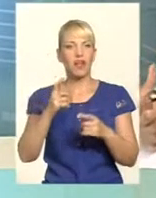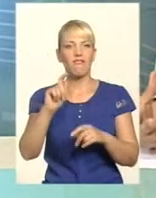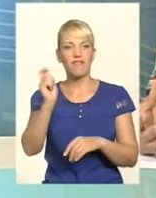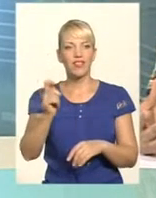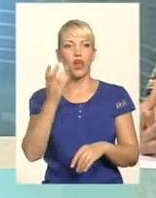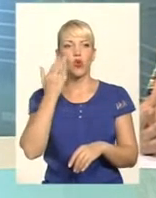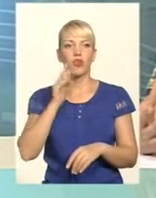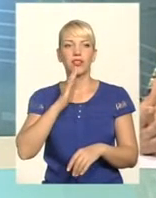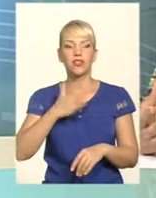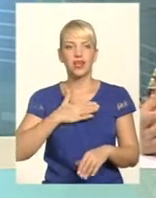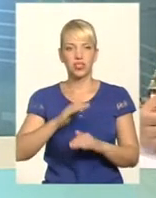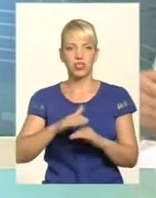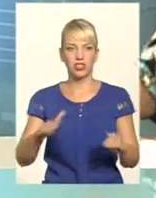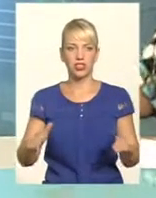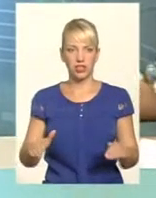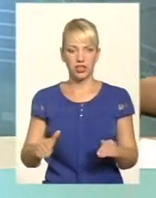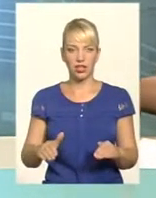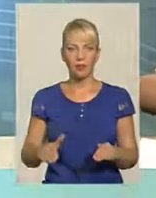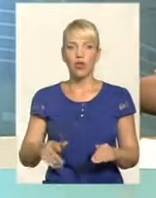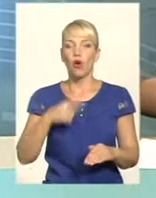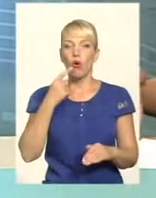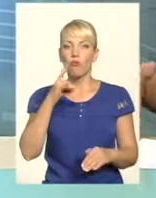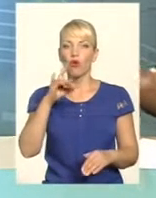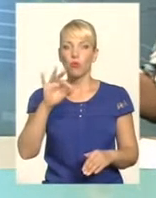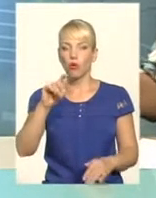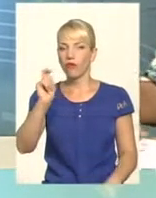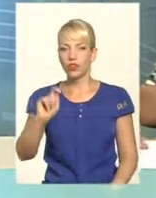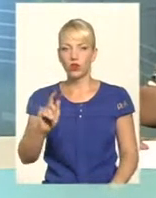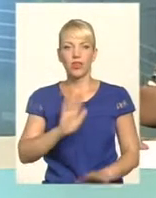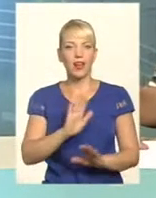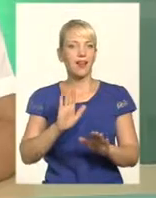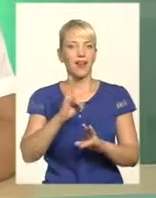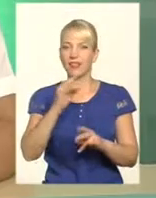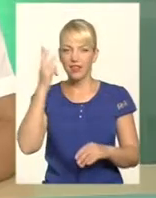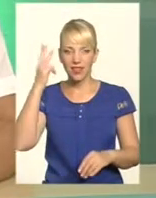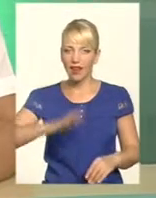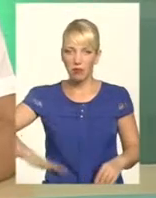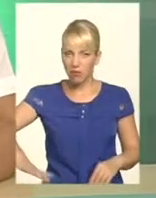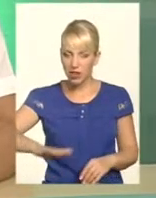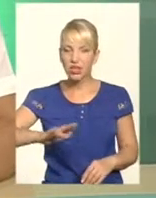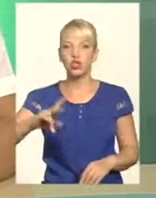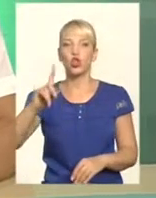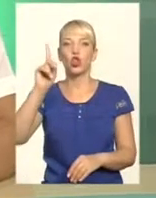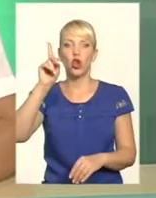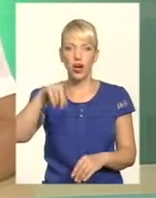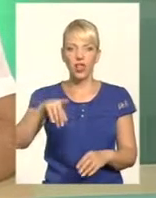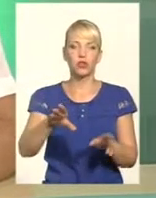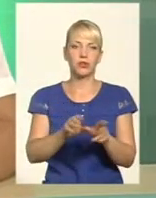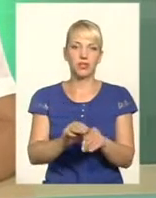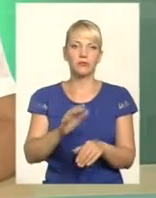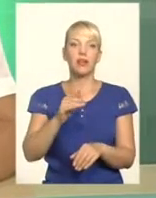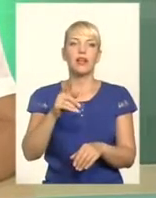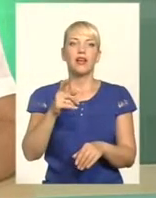наші діти нині говорять про війну, яка начебто не йде тут, не на Хмельниччині, але разом з тим вони все це